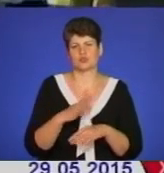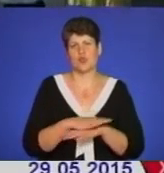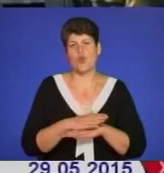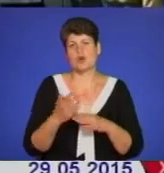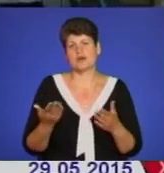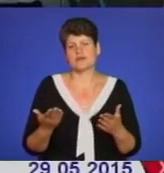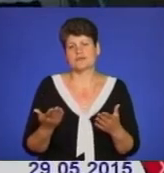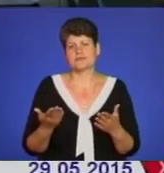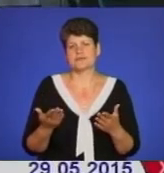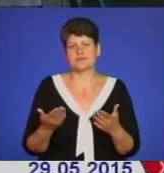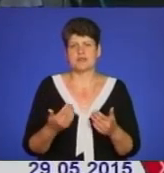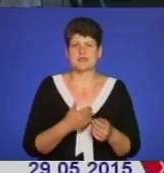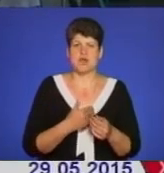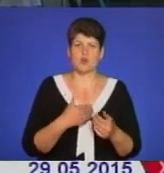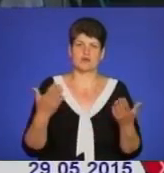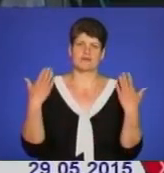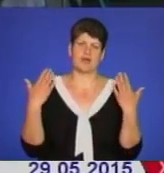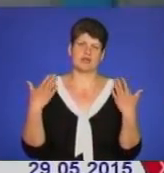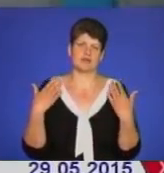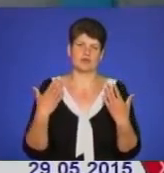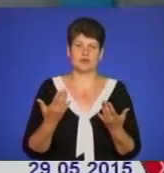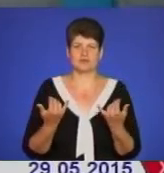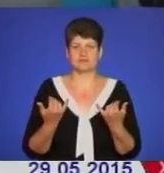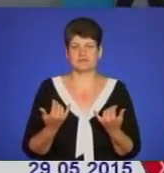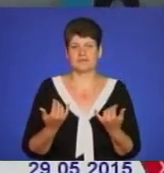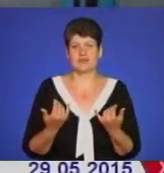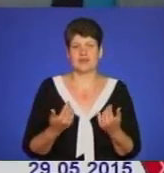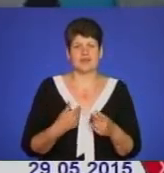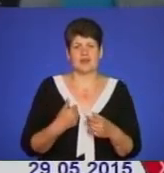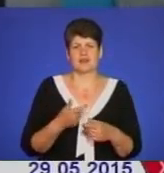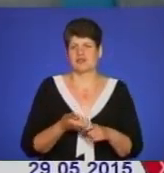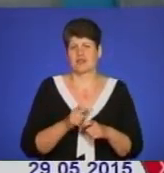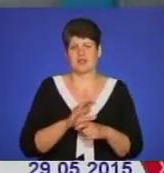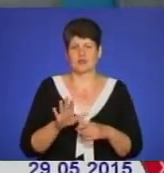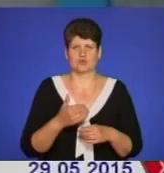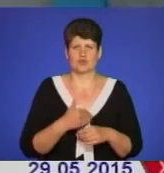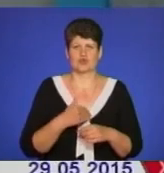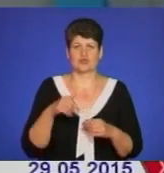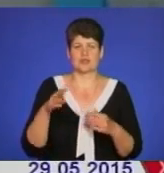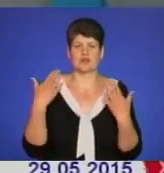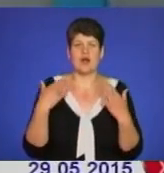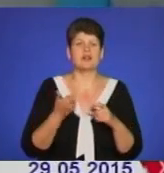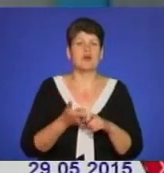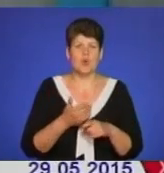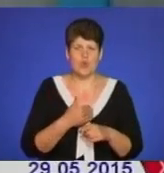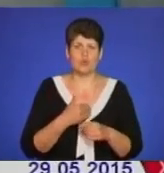і захотів канікули вже. Я не дуже хочу йти на канікули, але дуже хочу